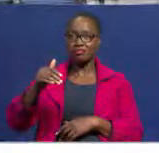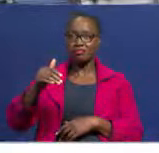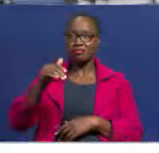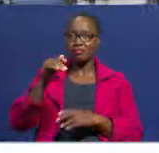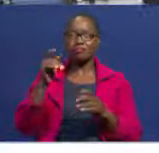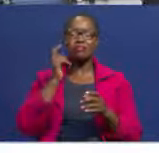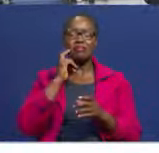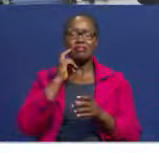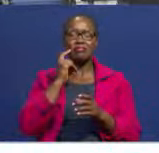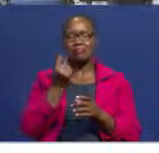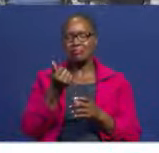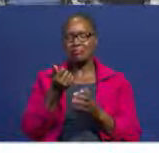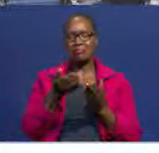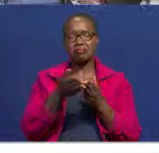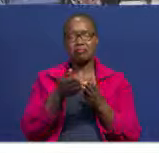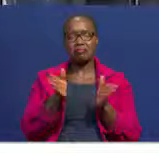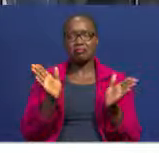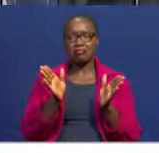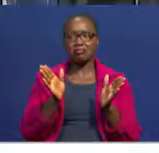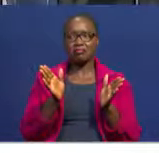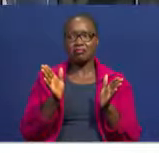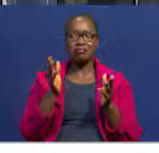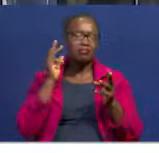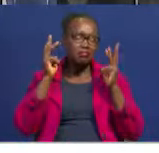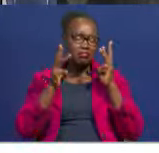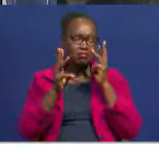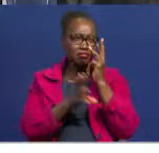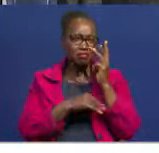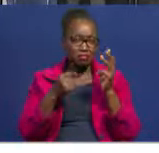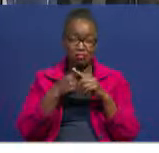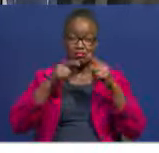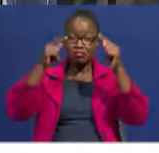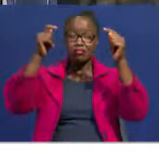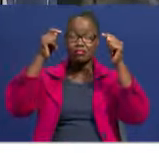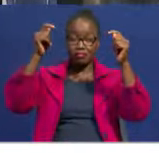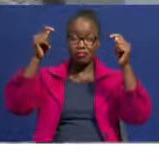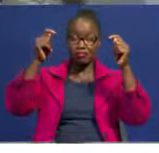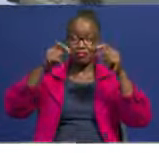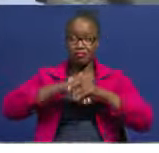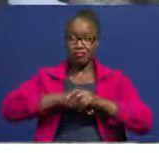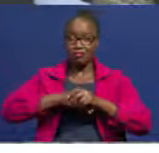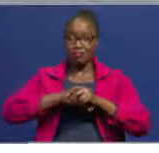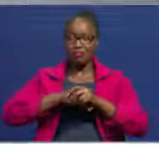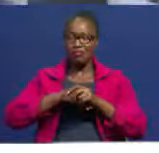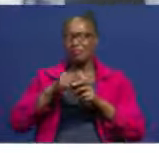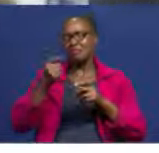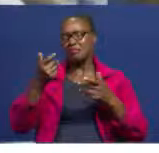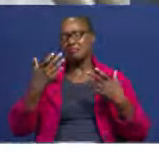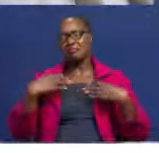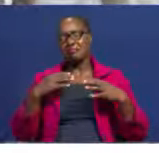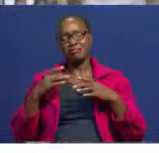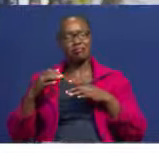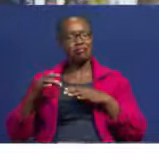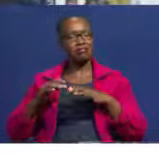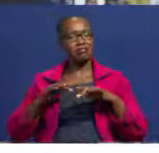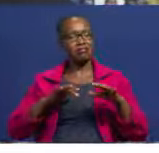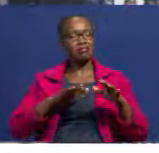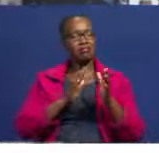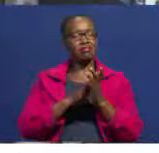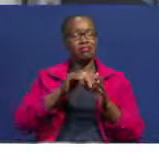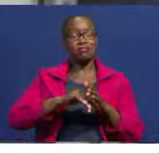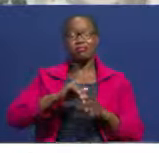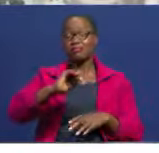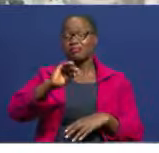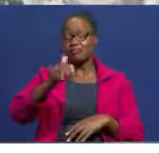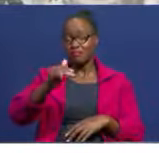maduka machache yalifunguliwa kufuatia hofu ya uporaji kutokana na maandamano. Idadi ndogo ya wenyeji ilishuhudiwa katika